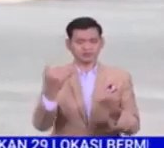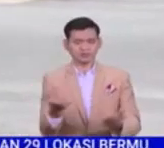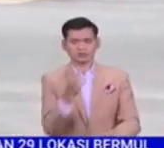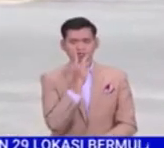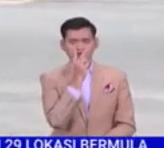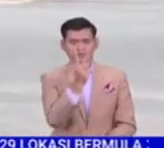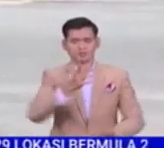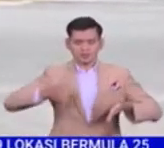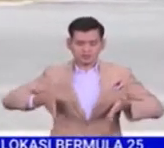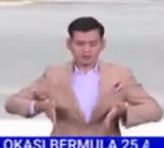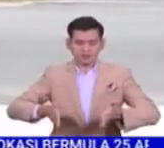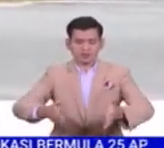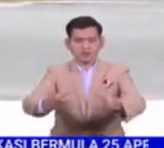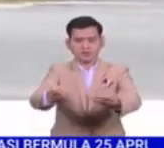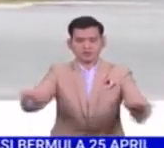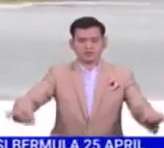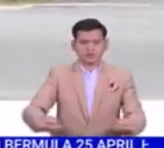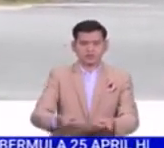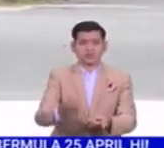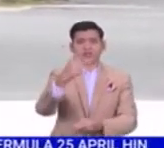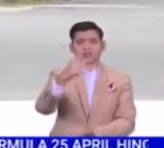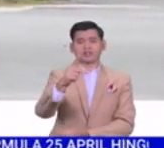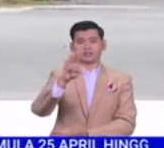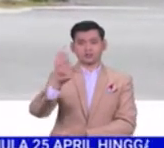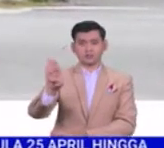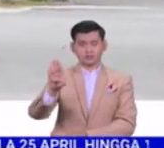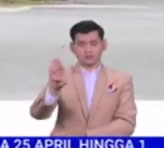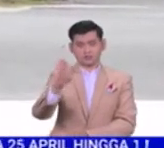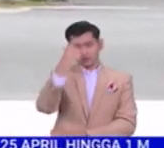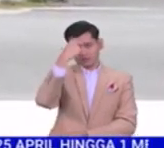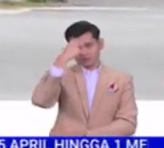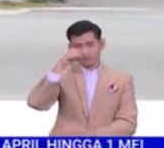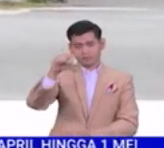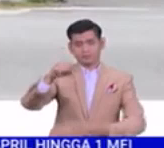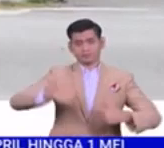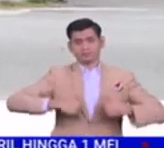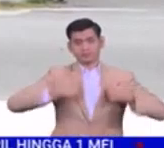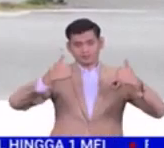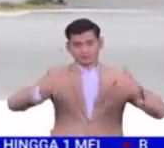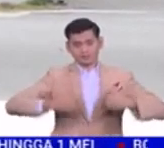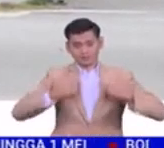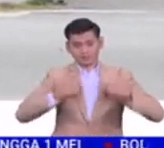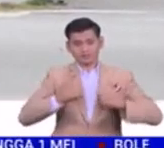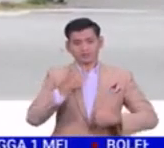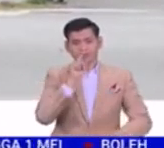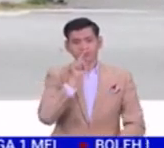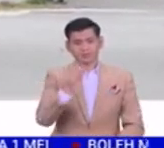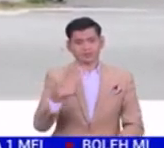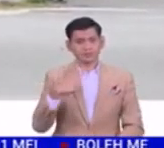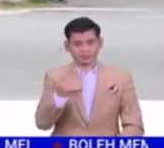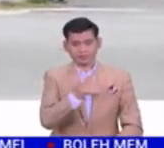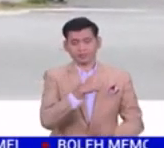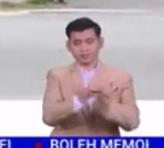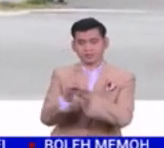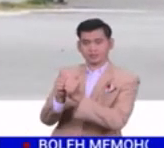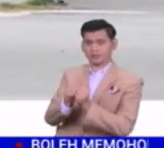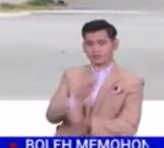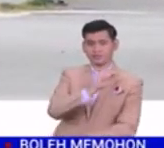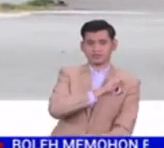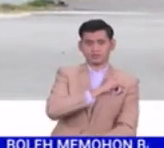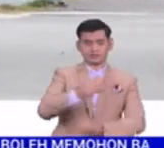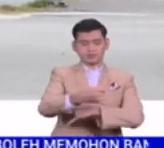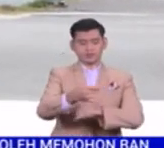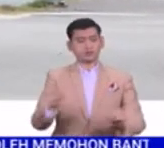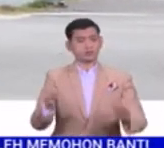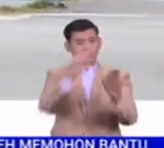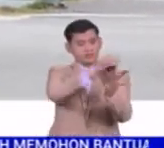trafik di daerah ini dan sempena musim perayaan sebenarnya. Dan untuk perinciannya, kita bersama dengan Ketua